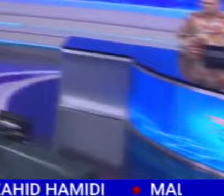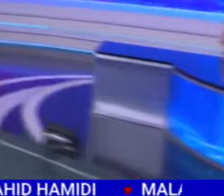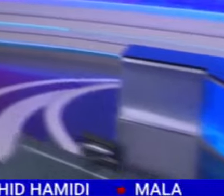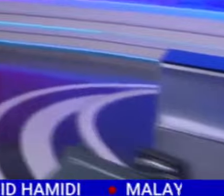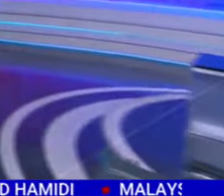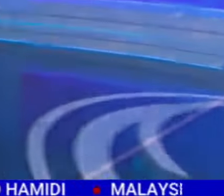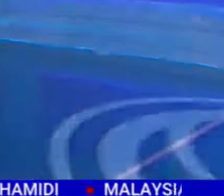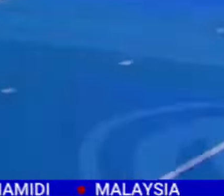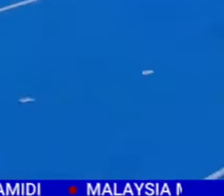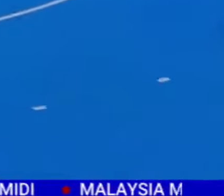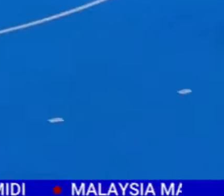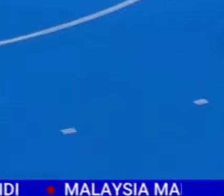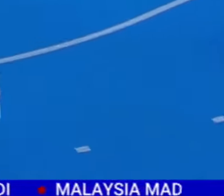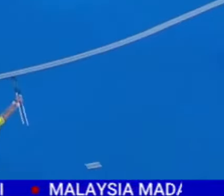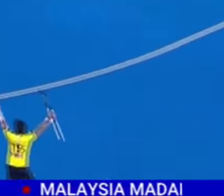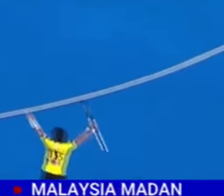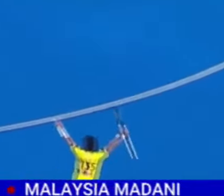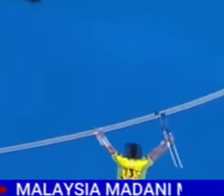Azam.